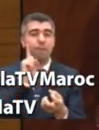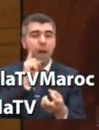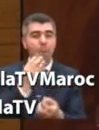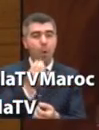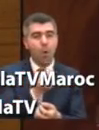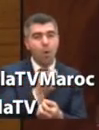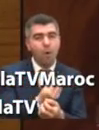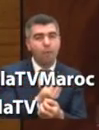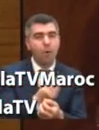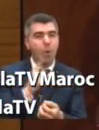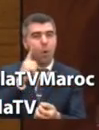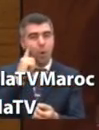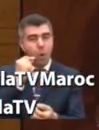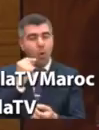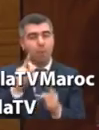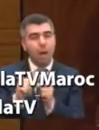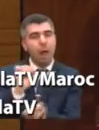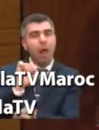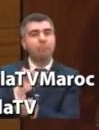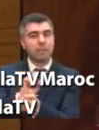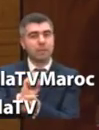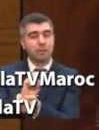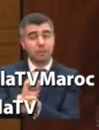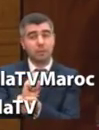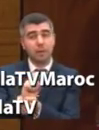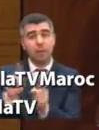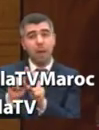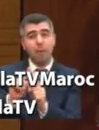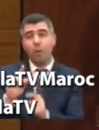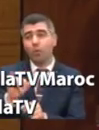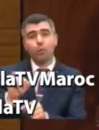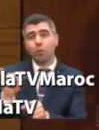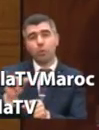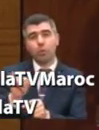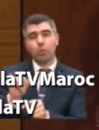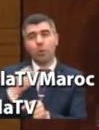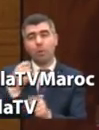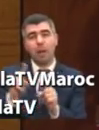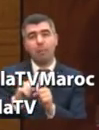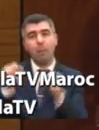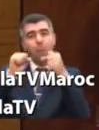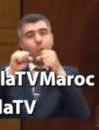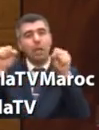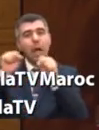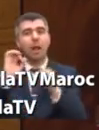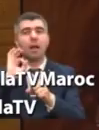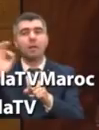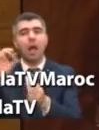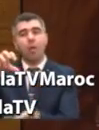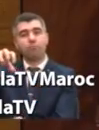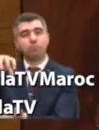وأطفالا ورجالا، ذنبهم الوحيد أنهم يقاومون ويناضلون من أجل الوجود الفلسطيني